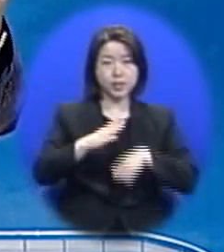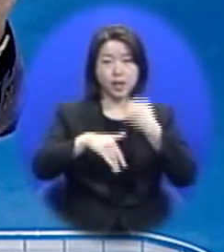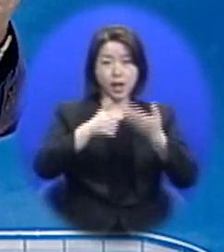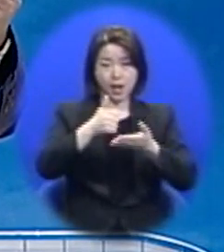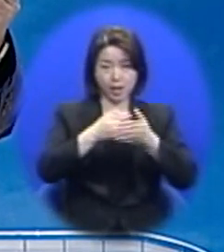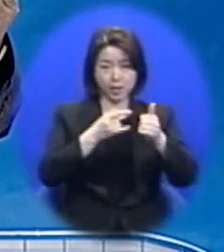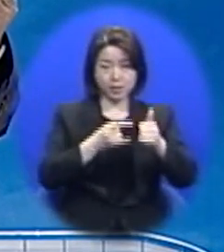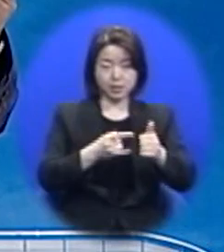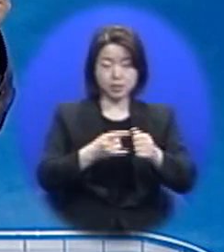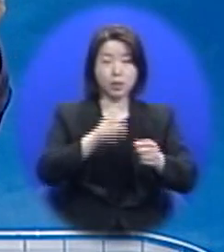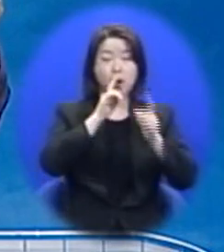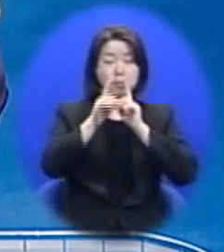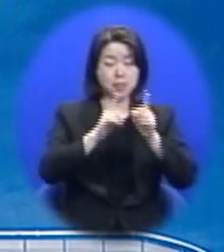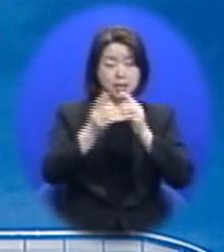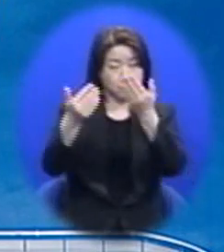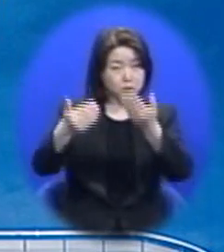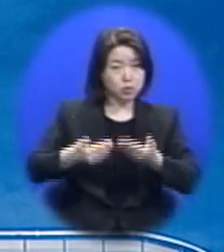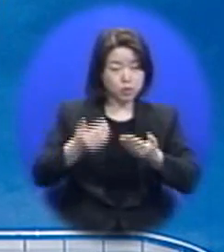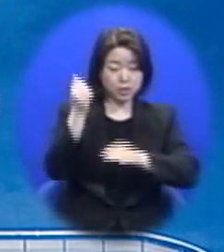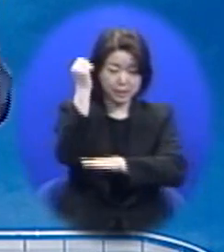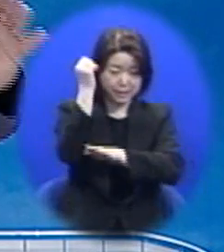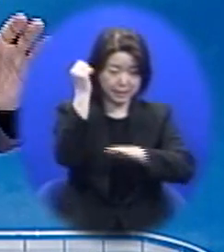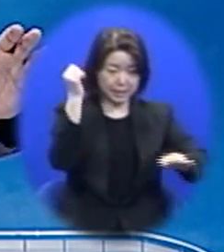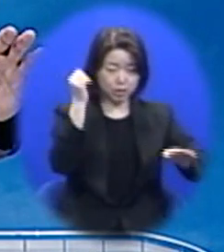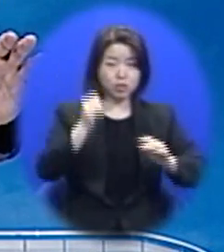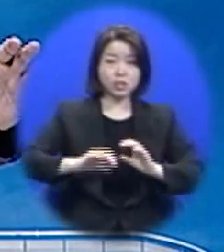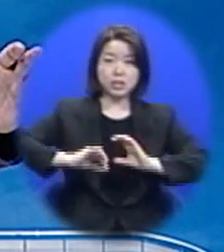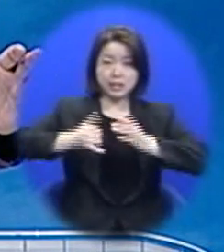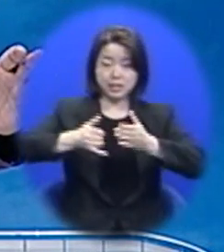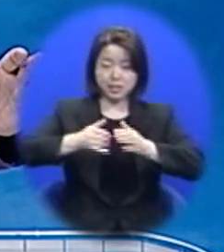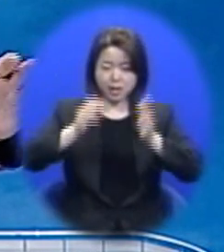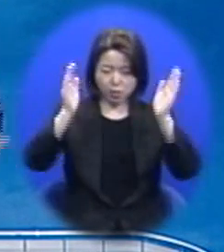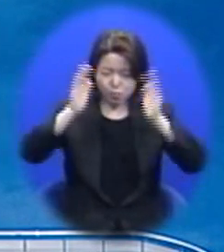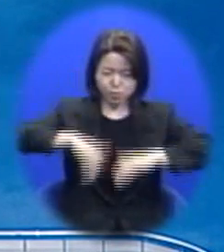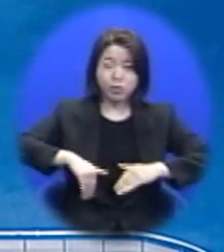하나님께서 말씀하신 기준이 세상에서 완전히 무너지는